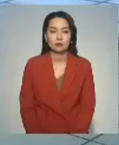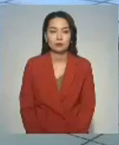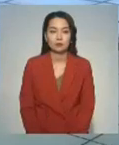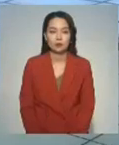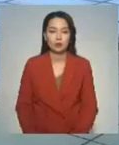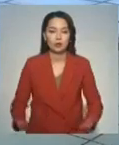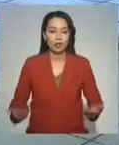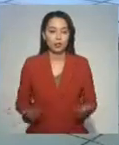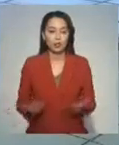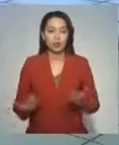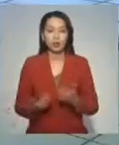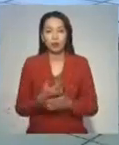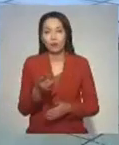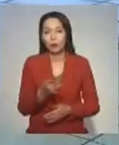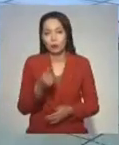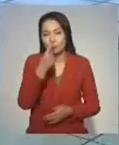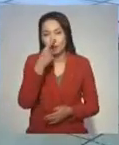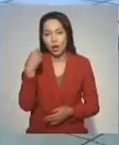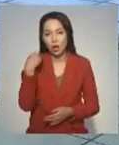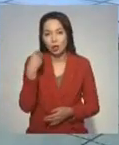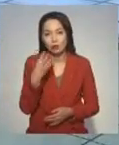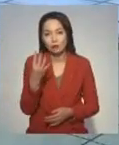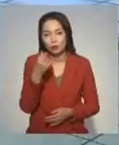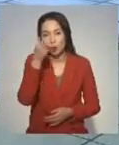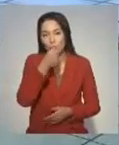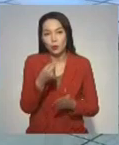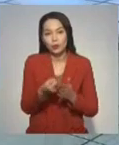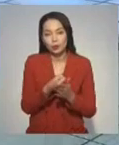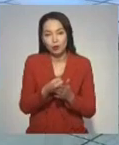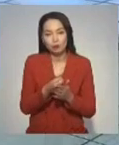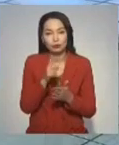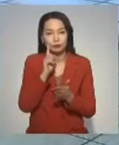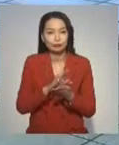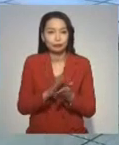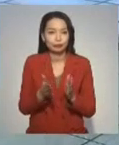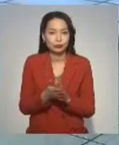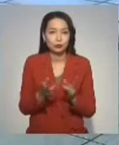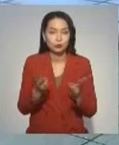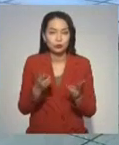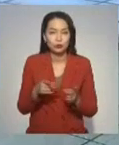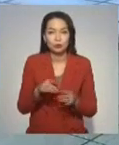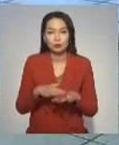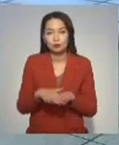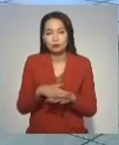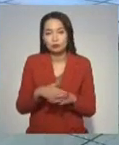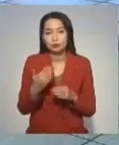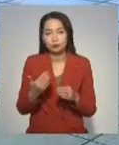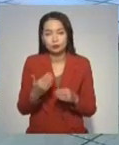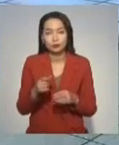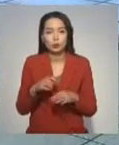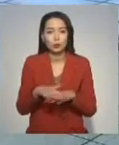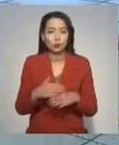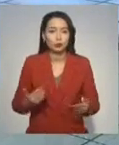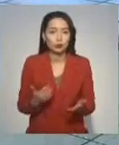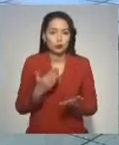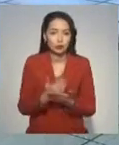Продолжаем выпуск. Жители нового района близ Актобе четвертый год добиваются благ цивилизации. Массив активно застраивается. Сейчас здесь живут около